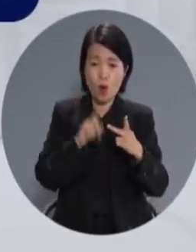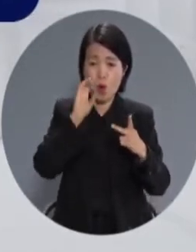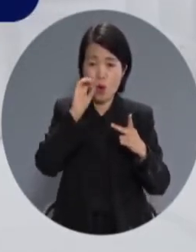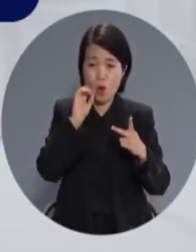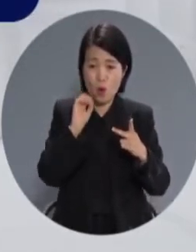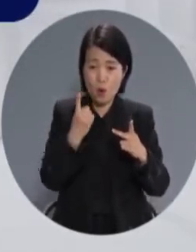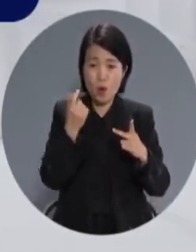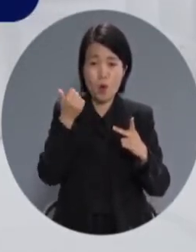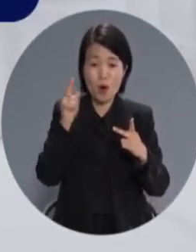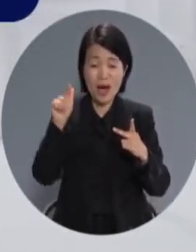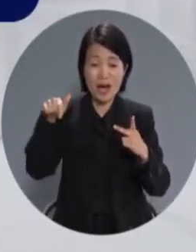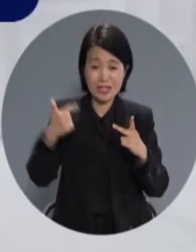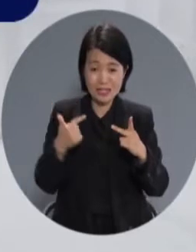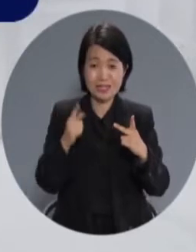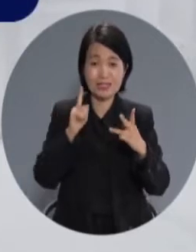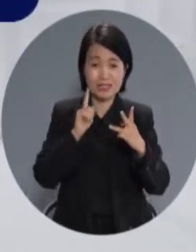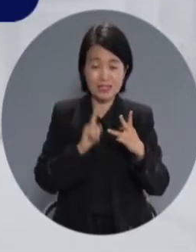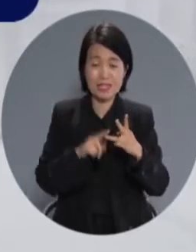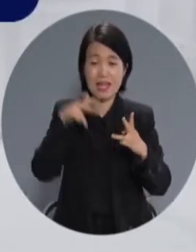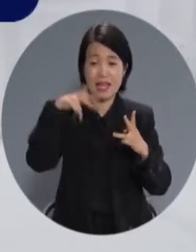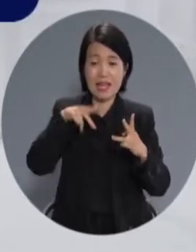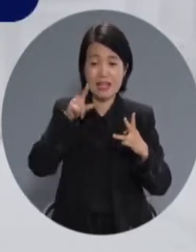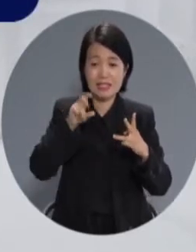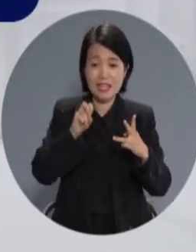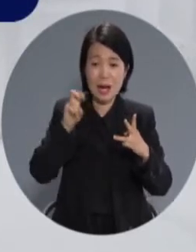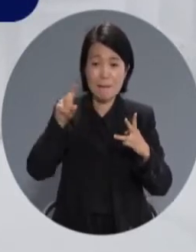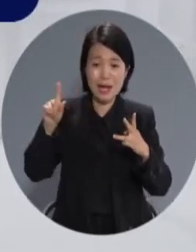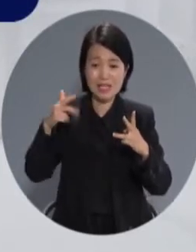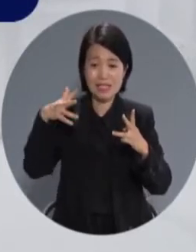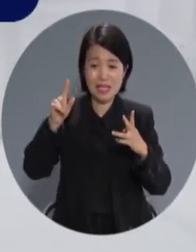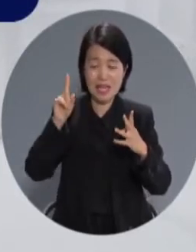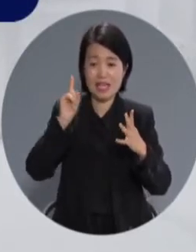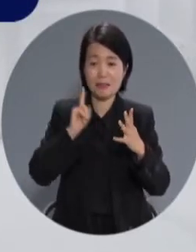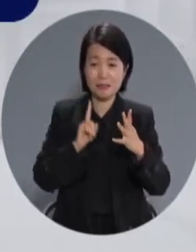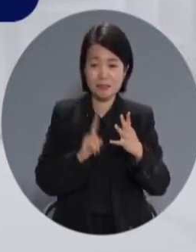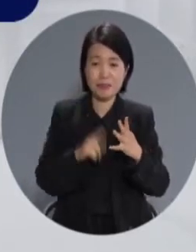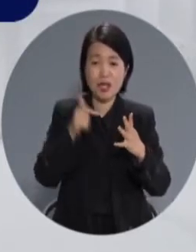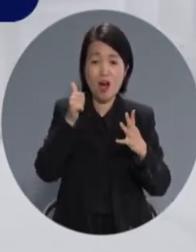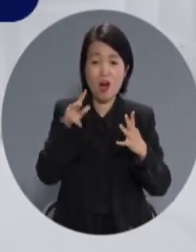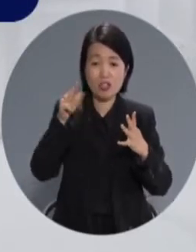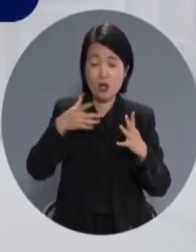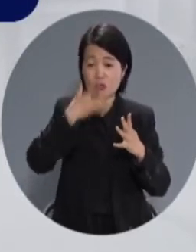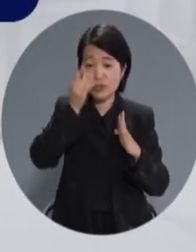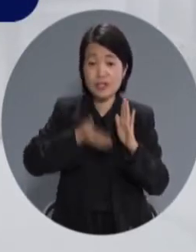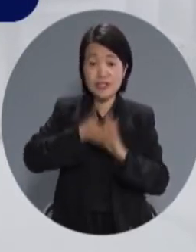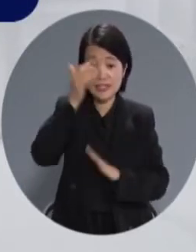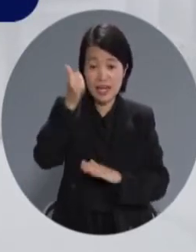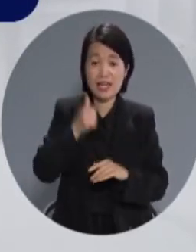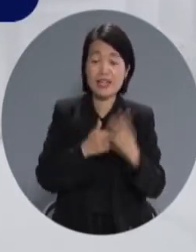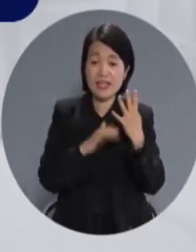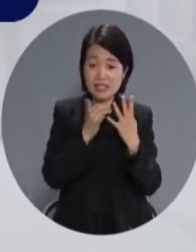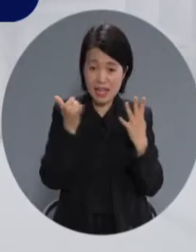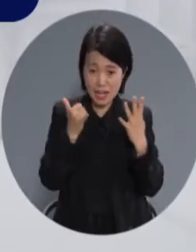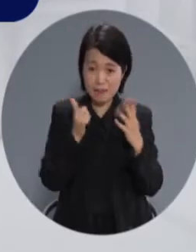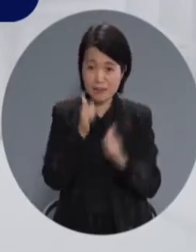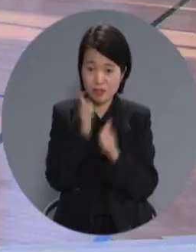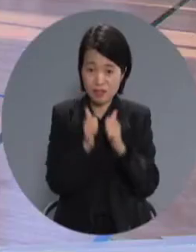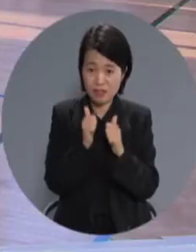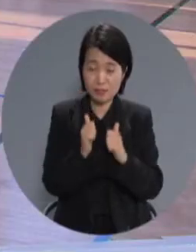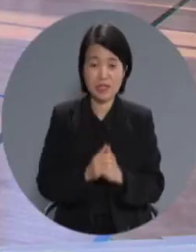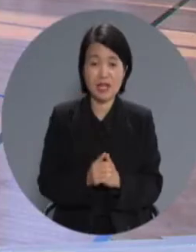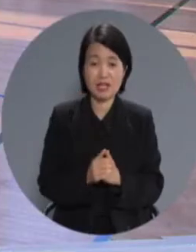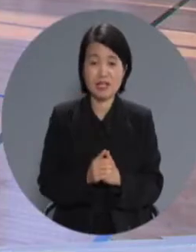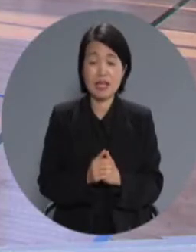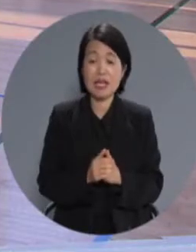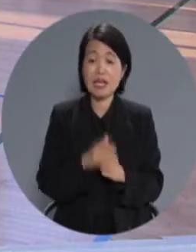경선대책본부 순천본부장과 오학은 전 도의원, 장만채 전 도교육감과 허석 순천시장이 경선을 치릅니다. 이